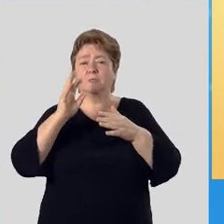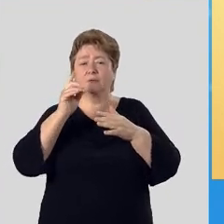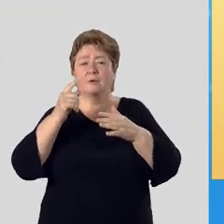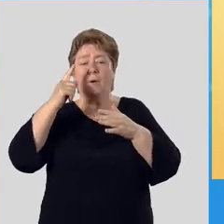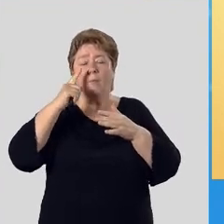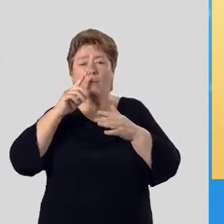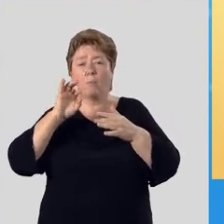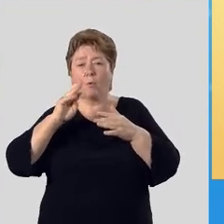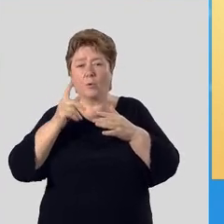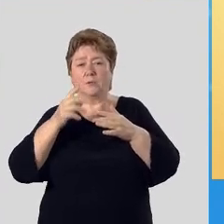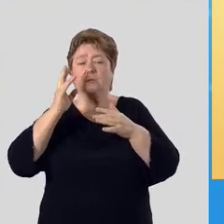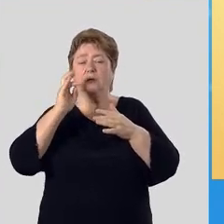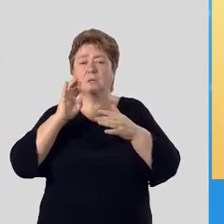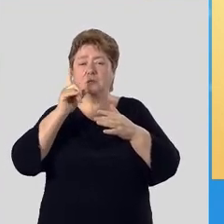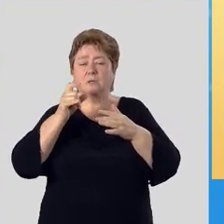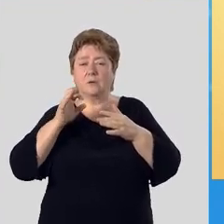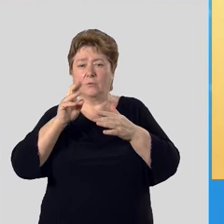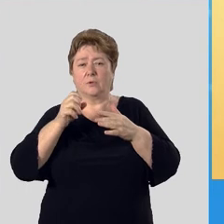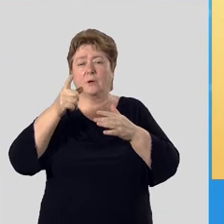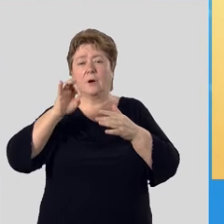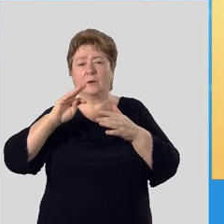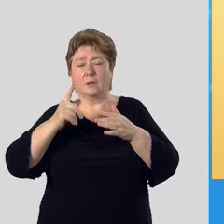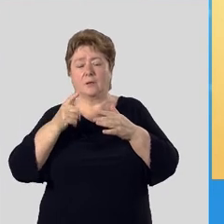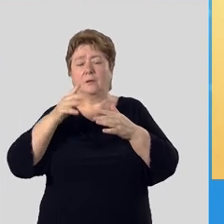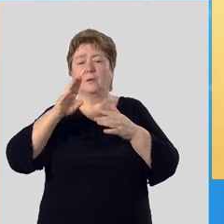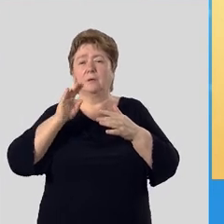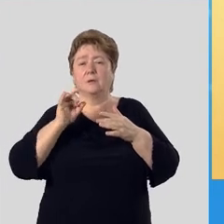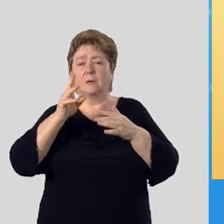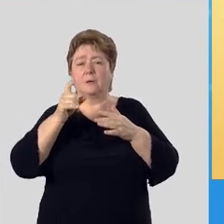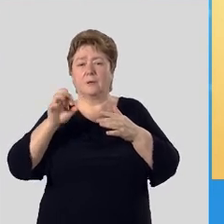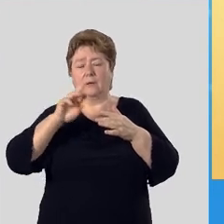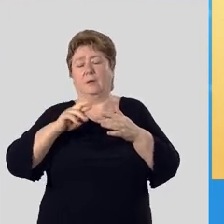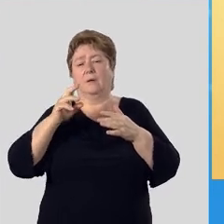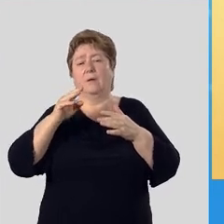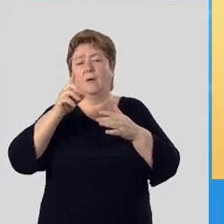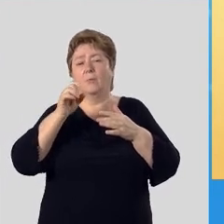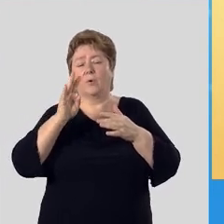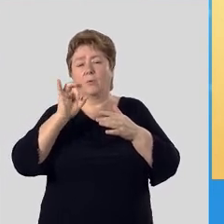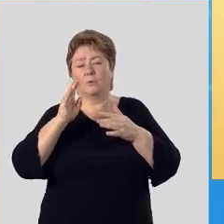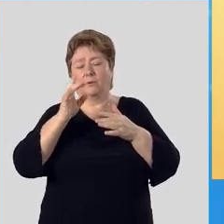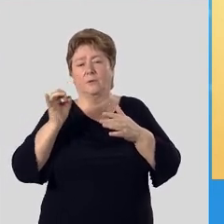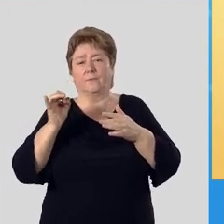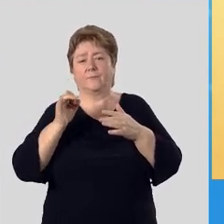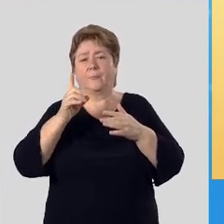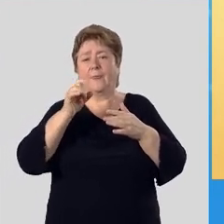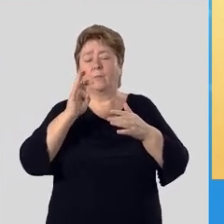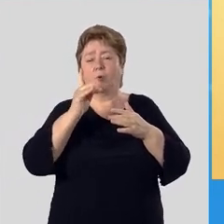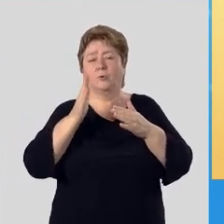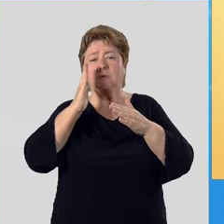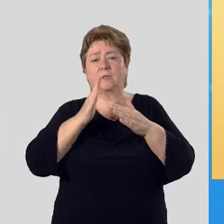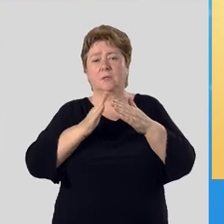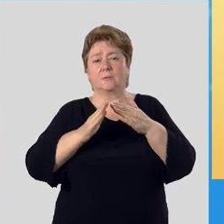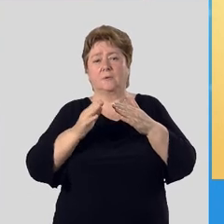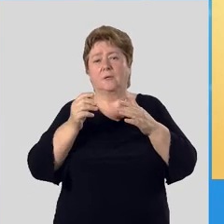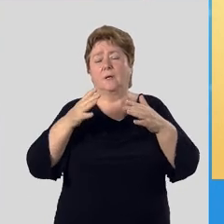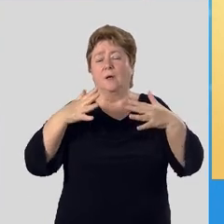полость, носоглотку, гортань, трахеи и бронхи. Бронхи